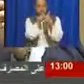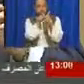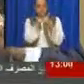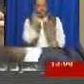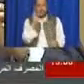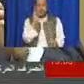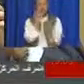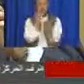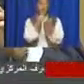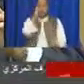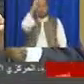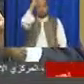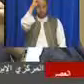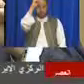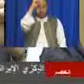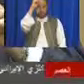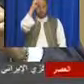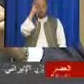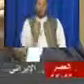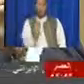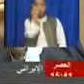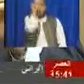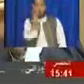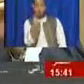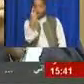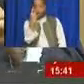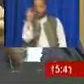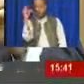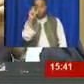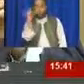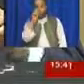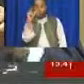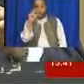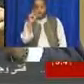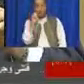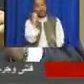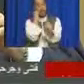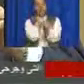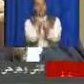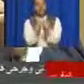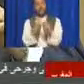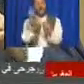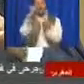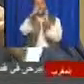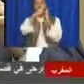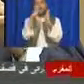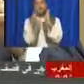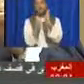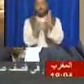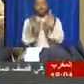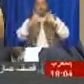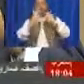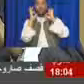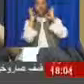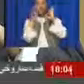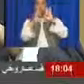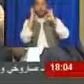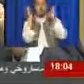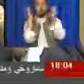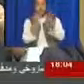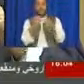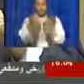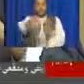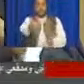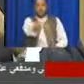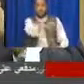الجماعيه غير مشروعه في دين الله لابد كل مسلم يؤمن بان هذا واجب شرعي لا يجوز لاهل